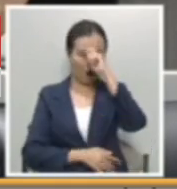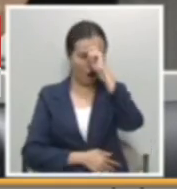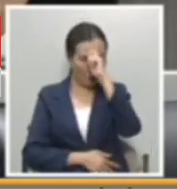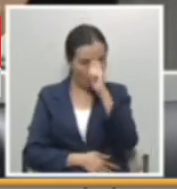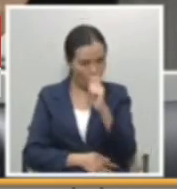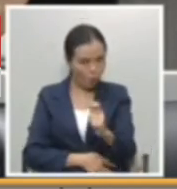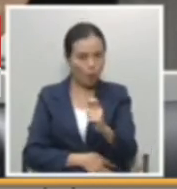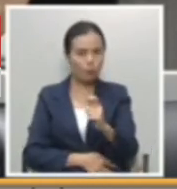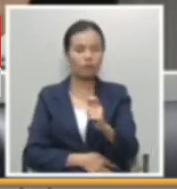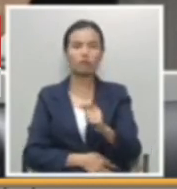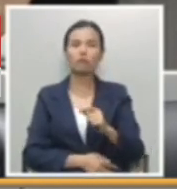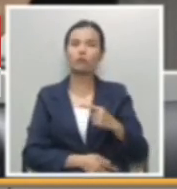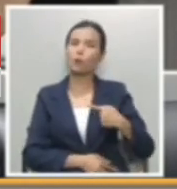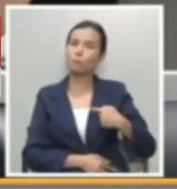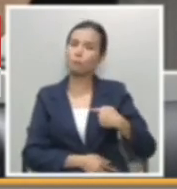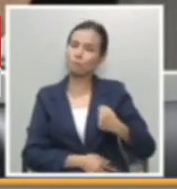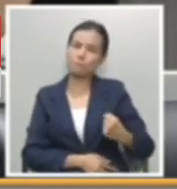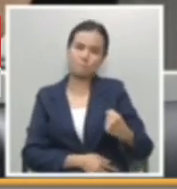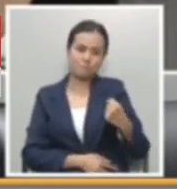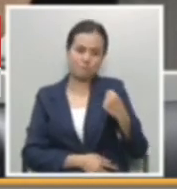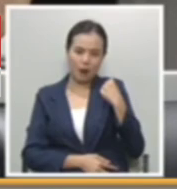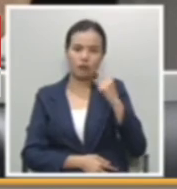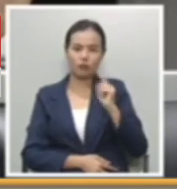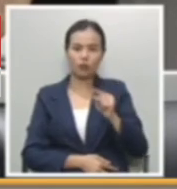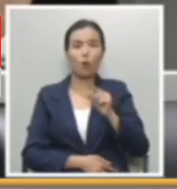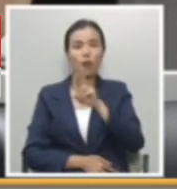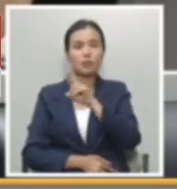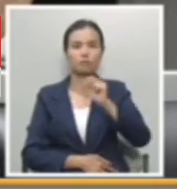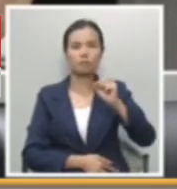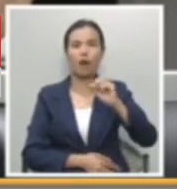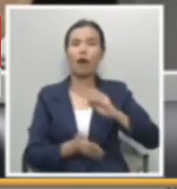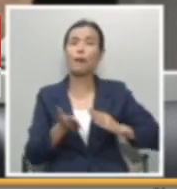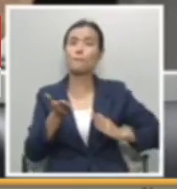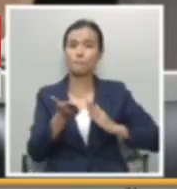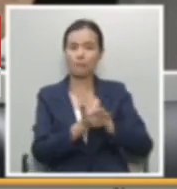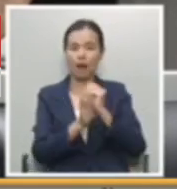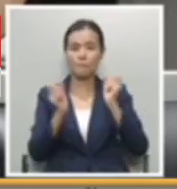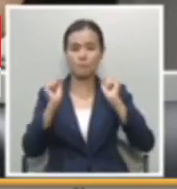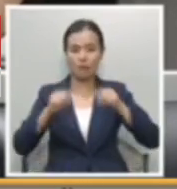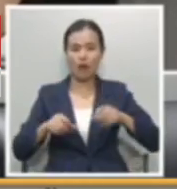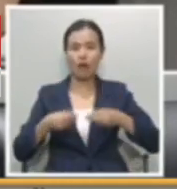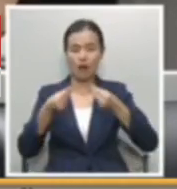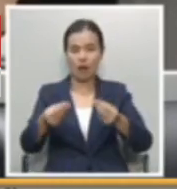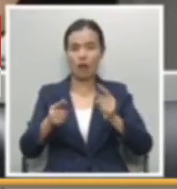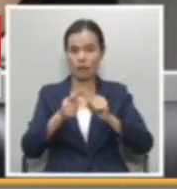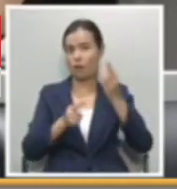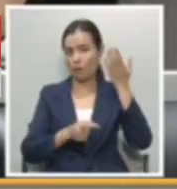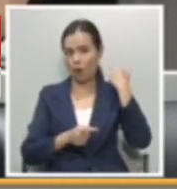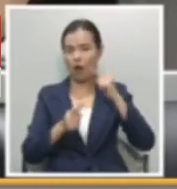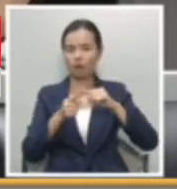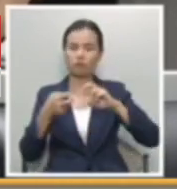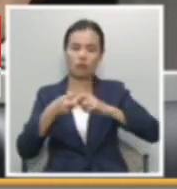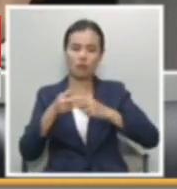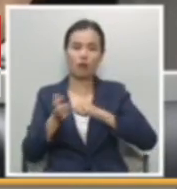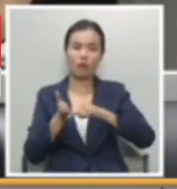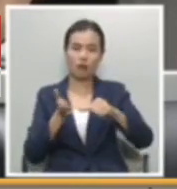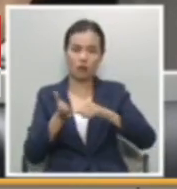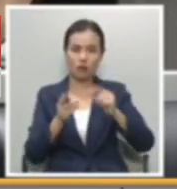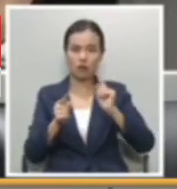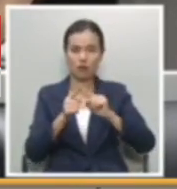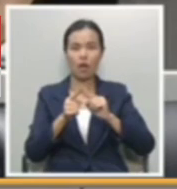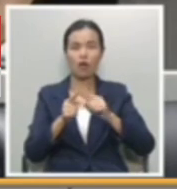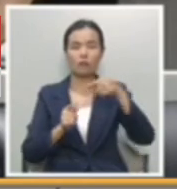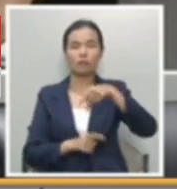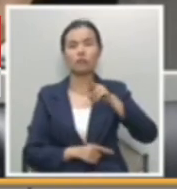จะต้องยึดมั่นในสิ่งที่สภาได้อนุมัติในช่วงที่ผ่านมามีการปรับแก้ในเรื่องของพระราชบัญญัติ